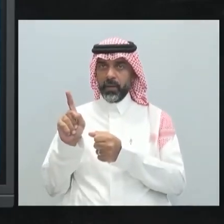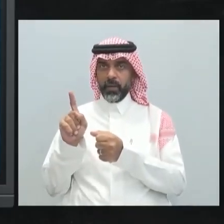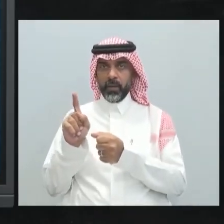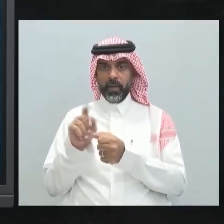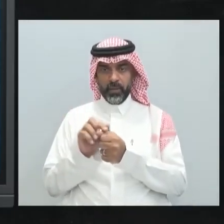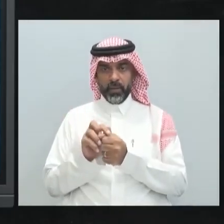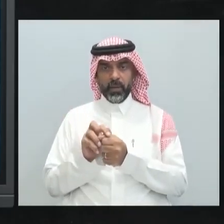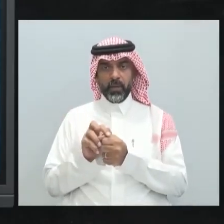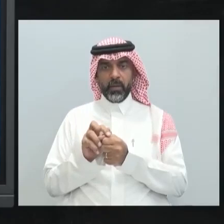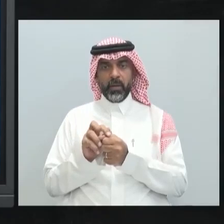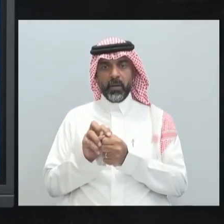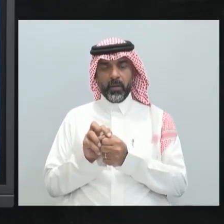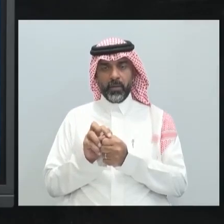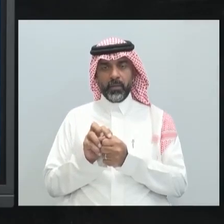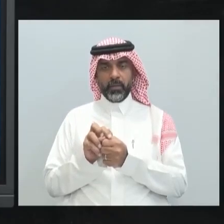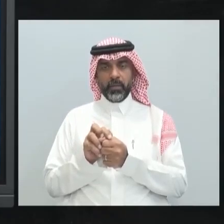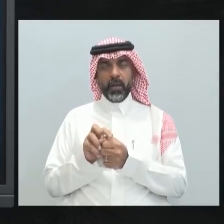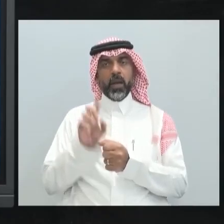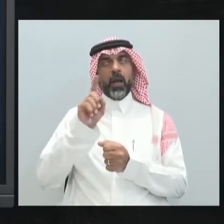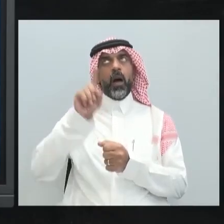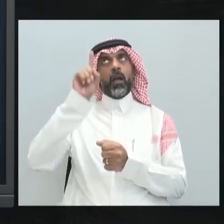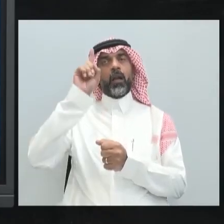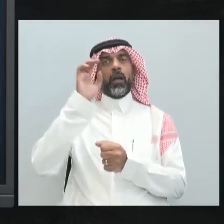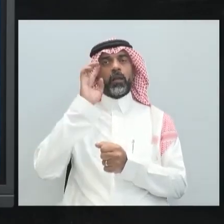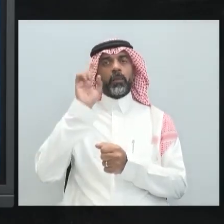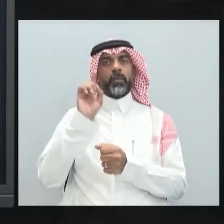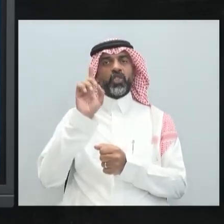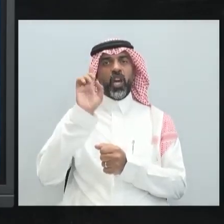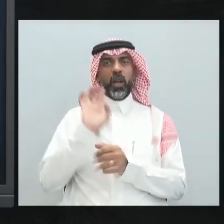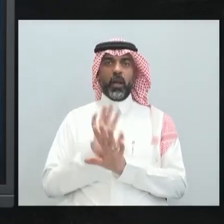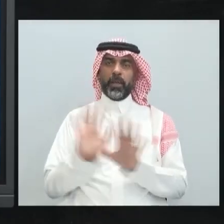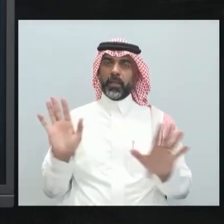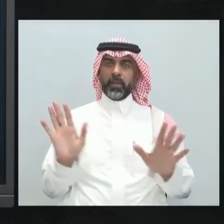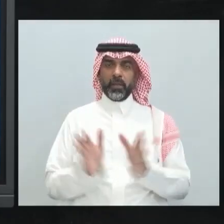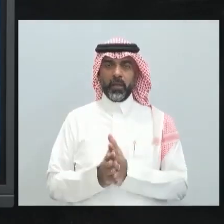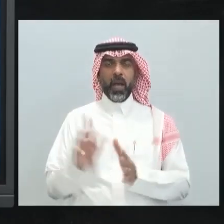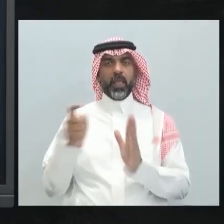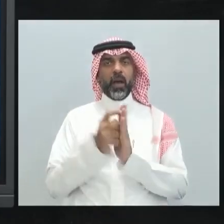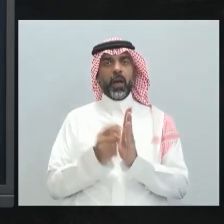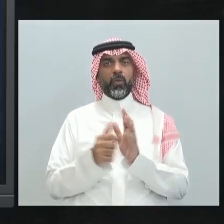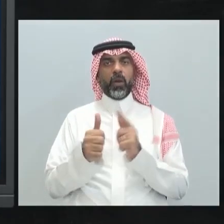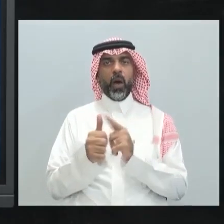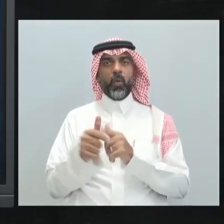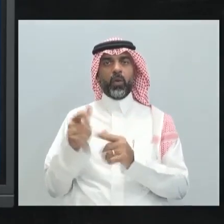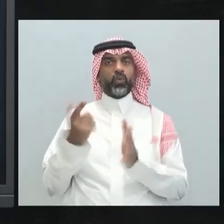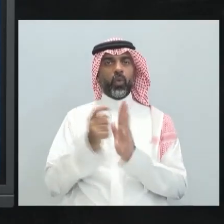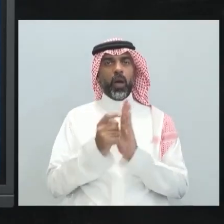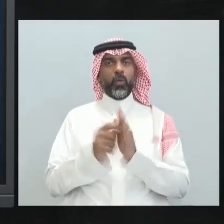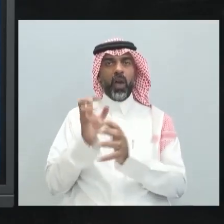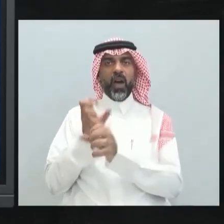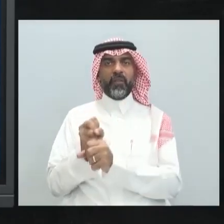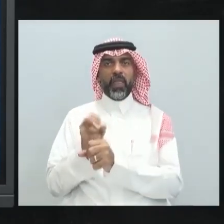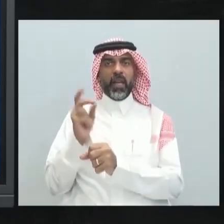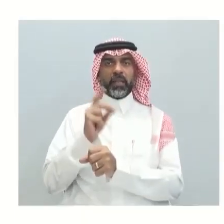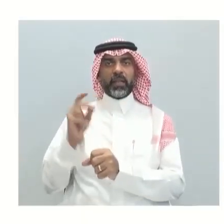تفنى هذه الطاقه الا بمشيئه الله سبحانه وتعالى هذا القانون الاول نسميه قانون حفظ الطاقه